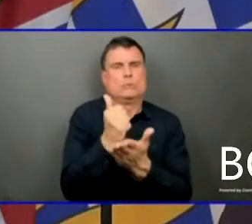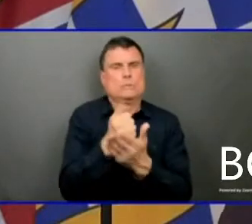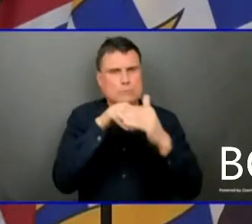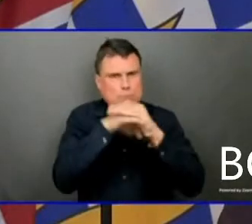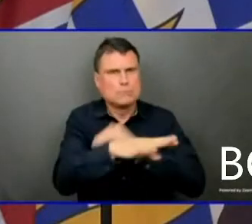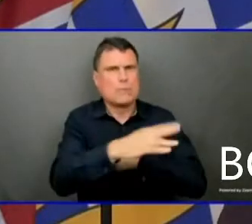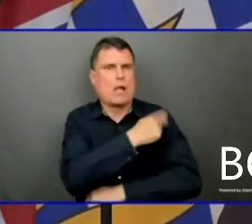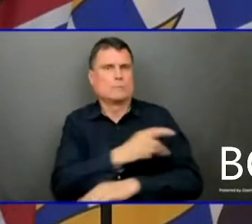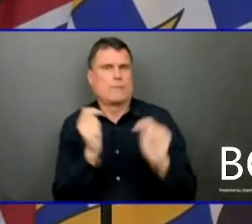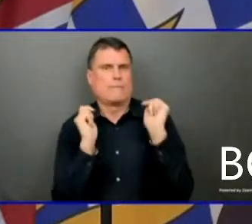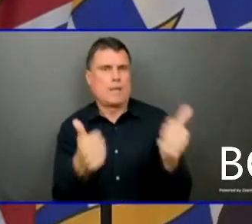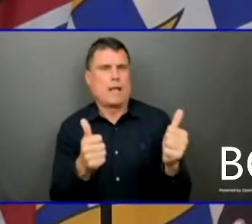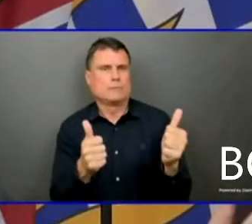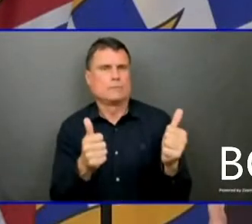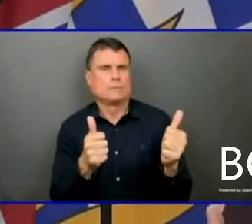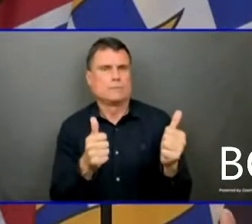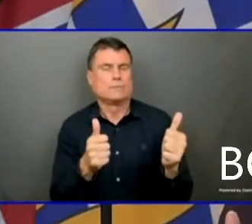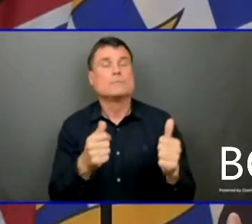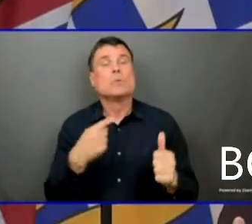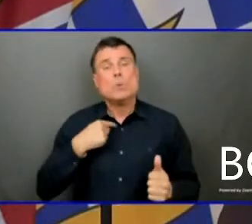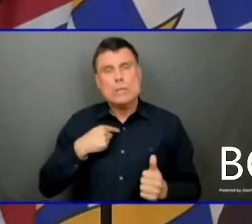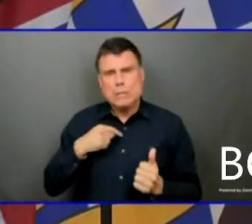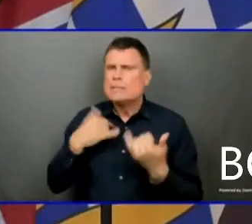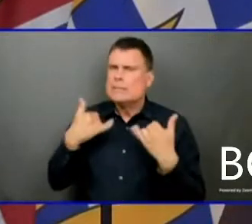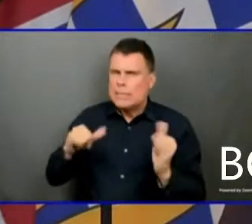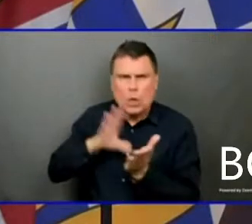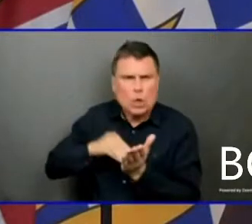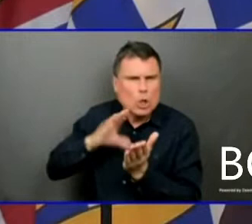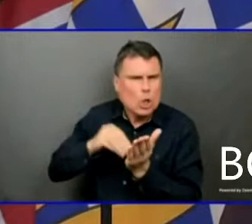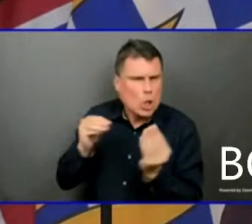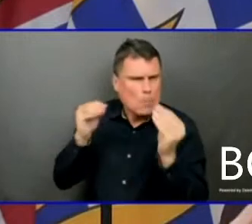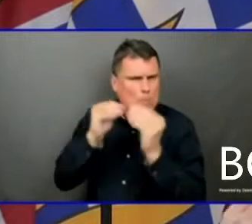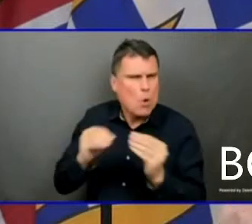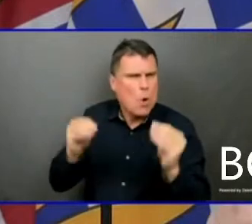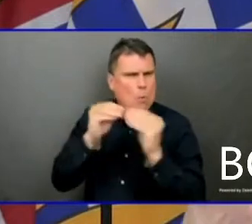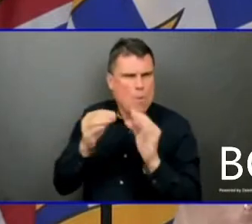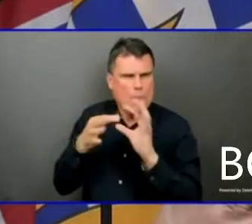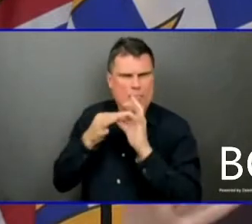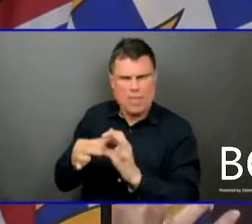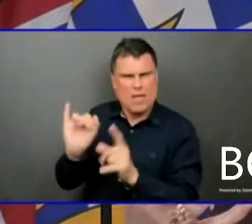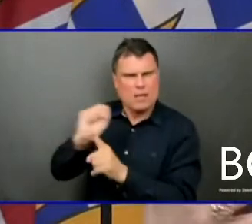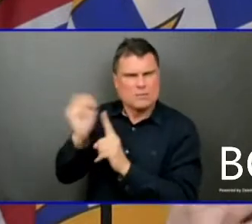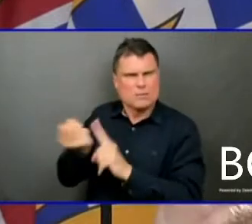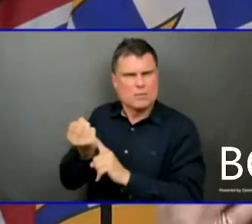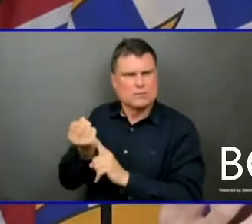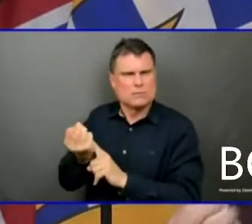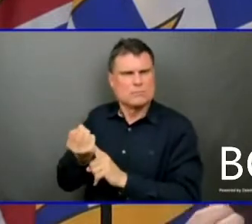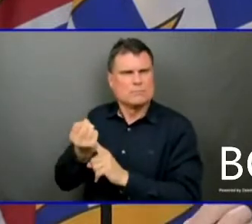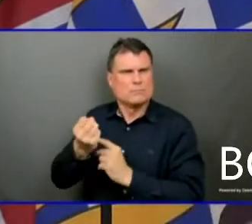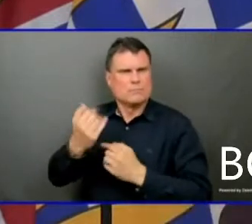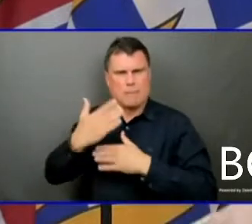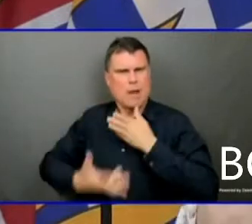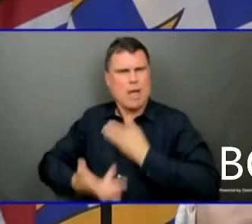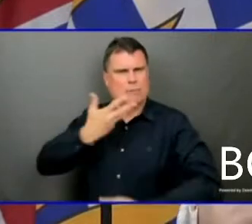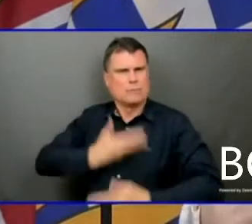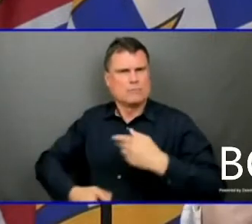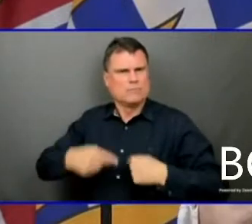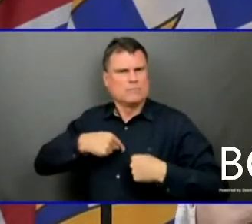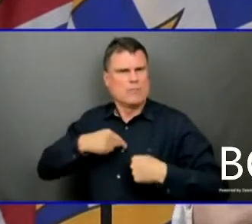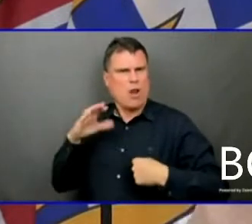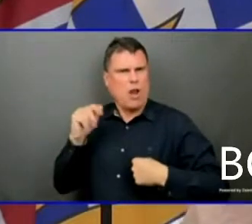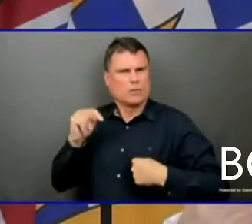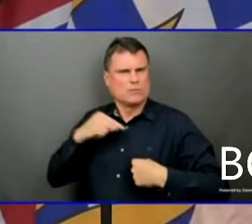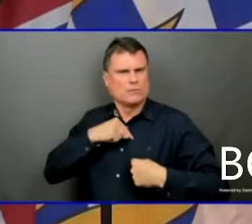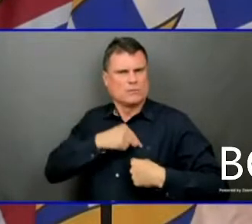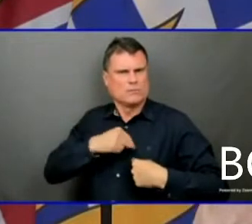越早越好。 And what we do know, it is caused by for some reason in 我们知道这个疫苗阿